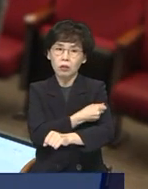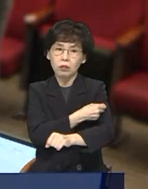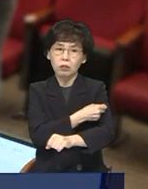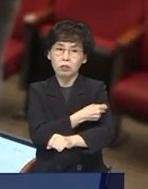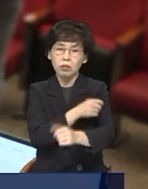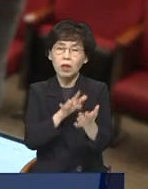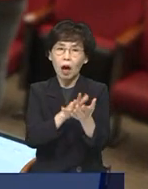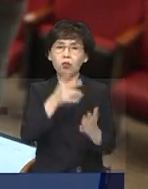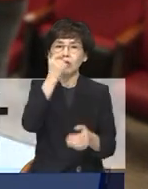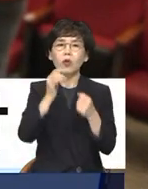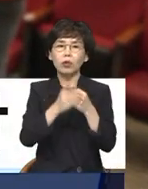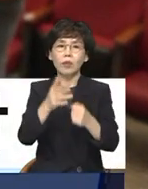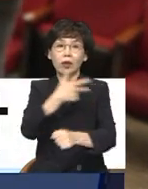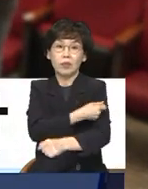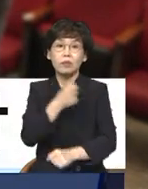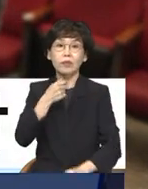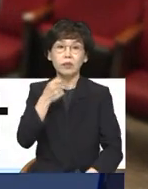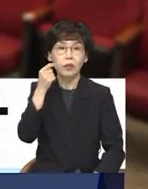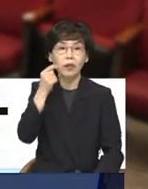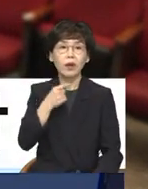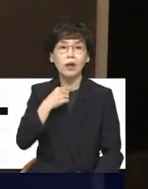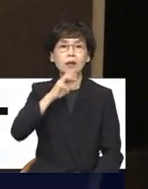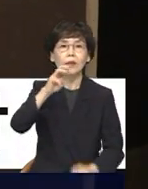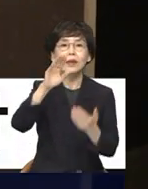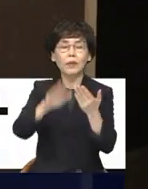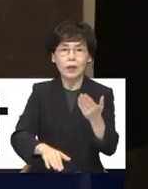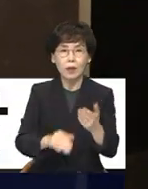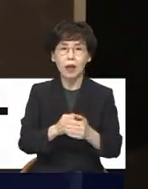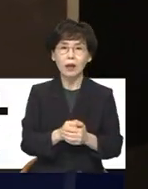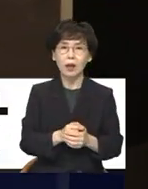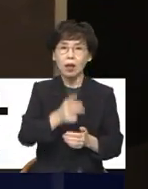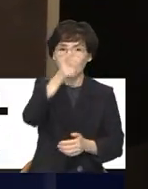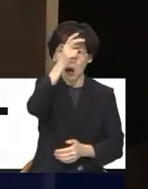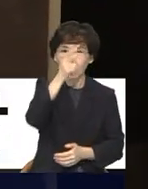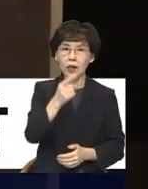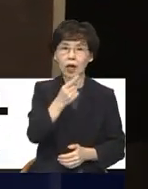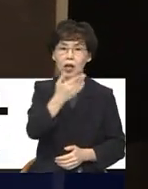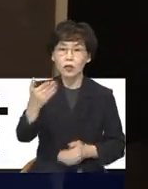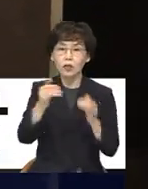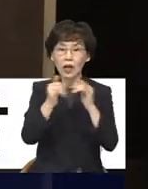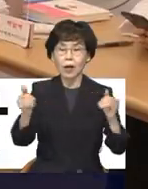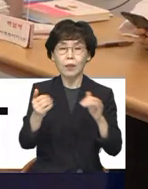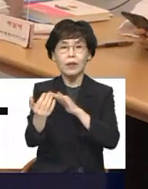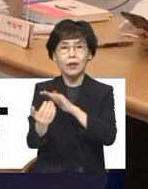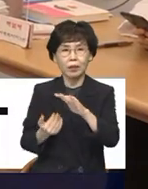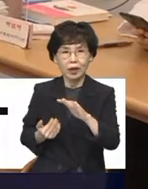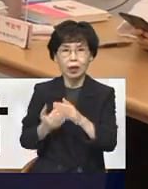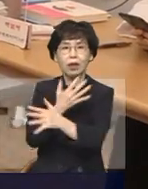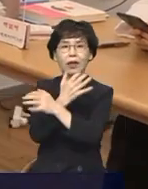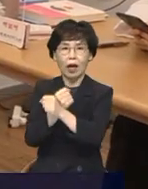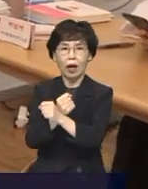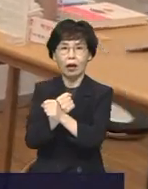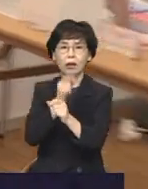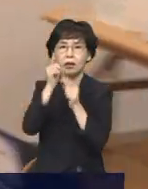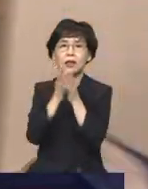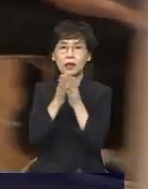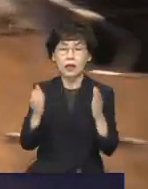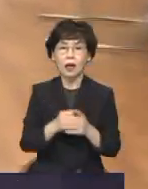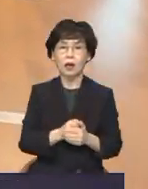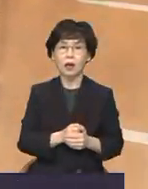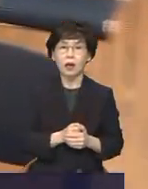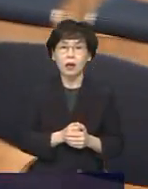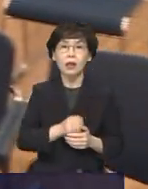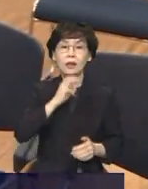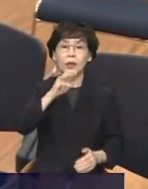불균형으로 접종받지 못했던 30세 미만 사회 필수 인력에 대한 사전 예약이 진행됩니다.